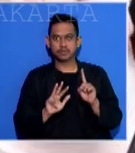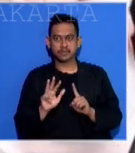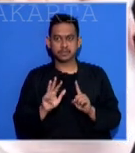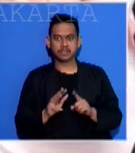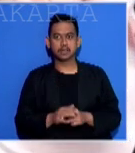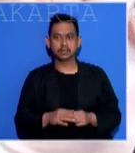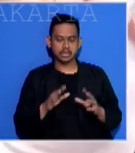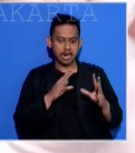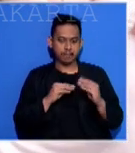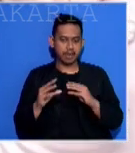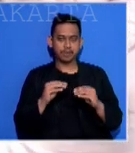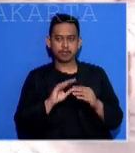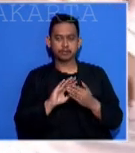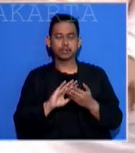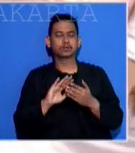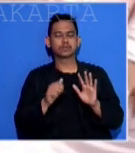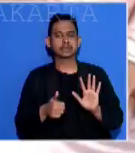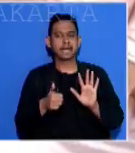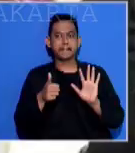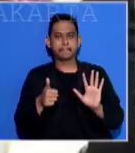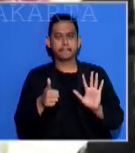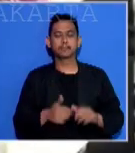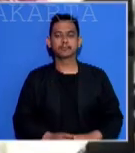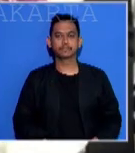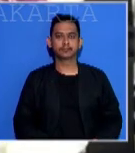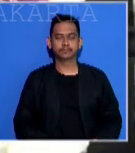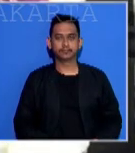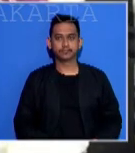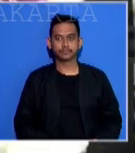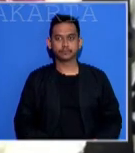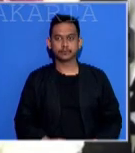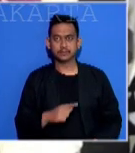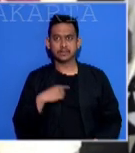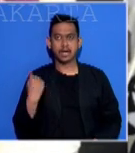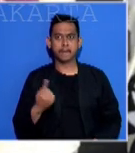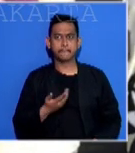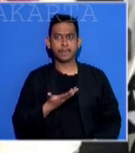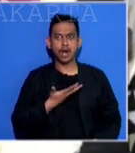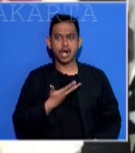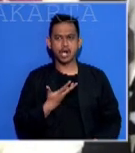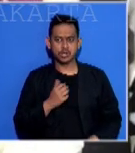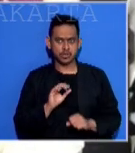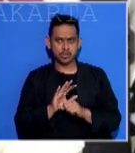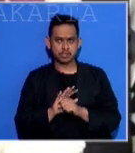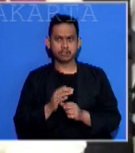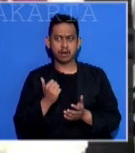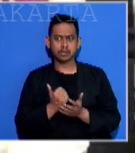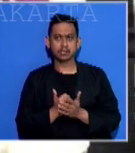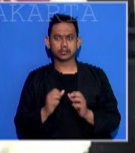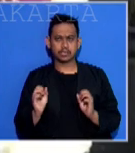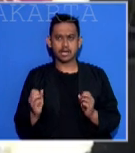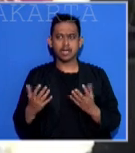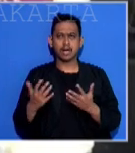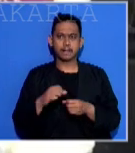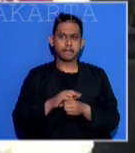dirapatkan di Komisi 6 DPR RI. Ya, kita ingin bahwa COVID itu nyata dan mereka itu bukan tidak